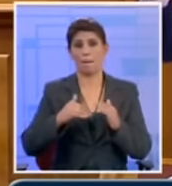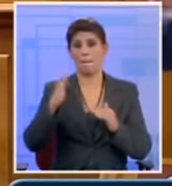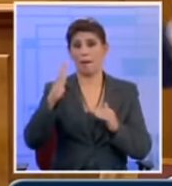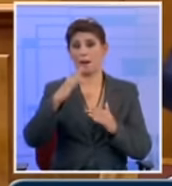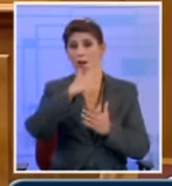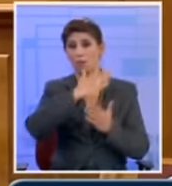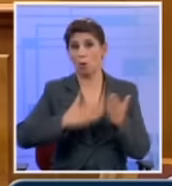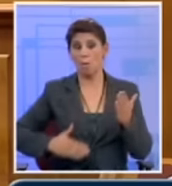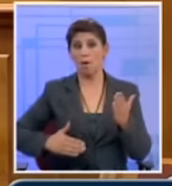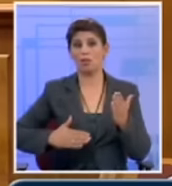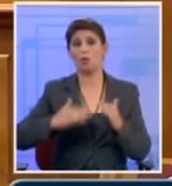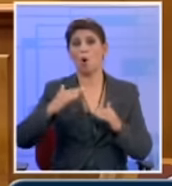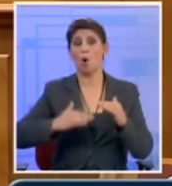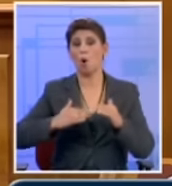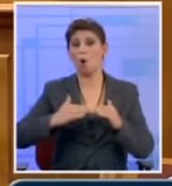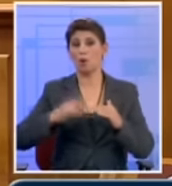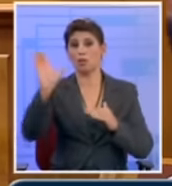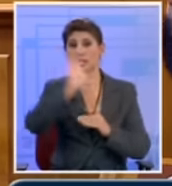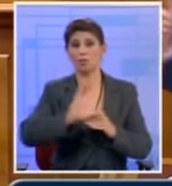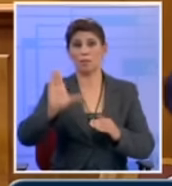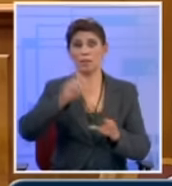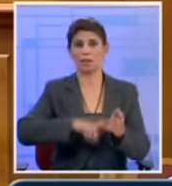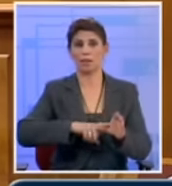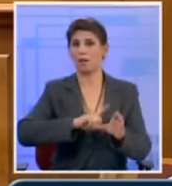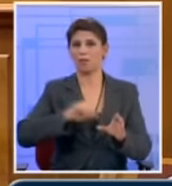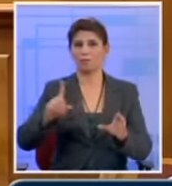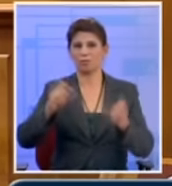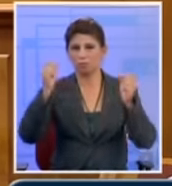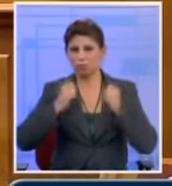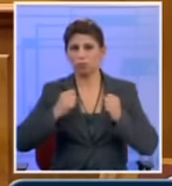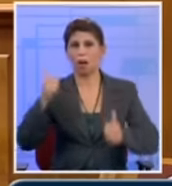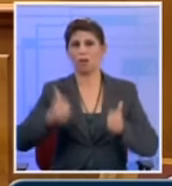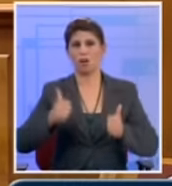το μέσο όρο της Ευρωπαϊκής Ένωσης για να μην πλήξουμε την ανταγωνιστικότητα.